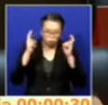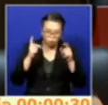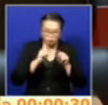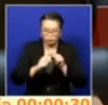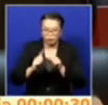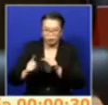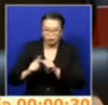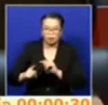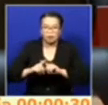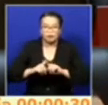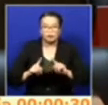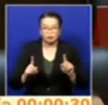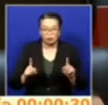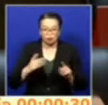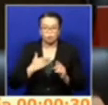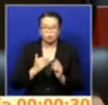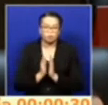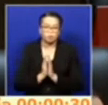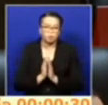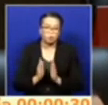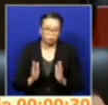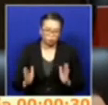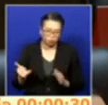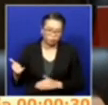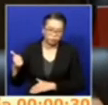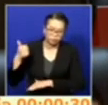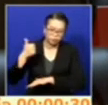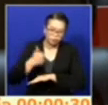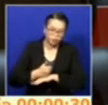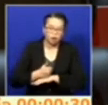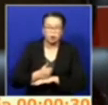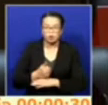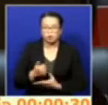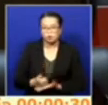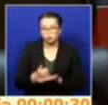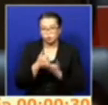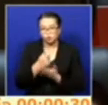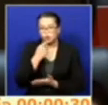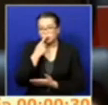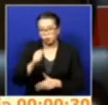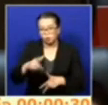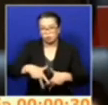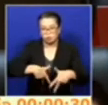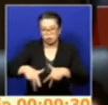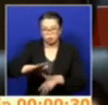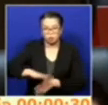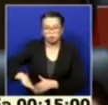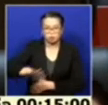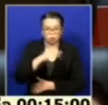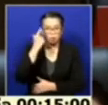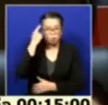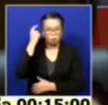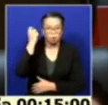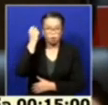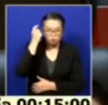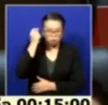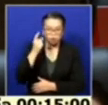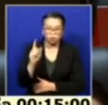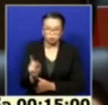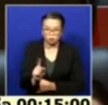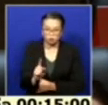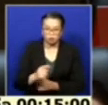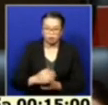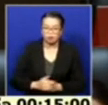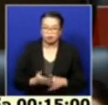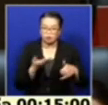ยความจริงเมื่อสักครู่ที่มีการตอบคำถามกันแล้วก็เมื่อเช้าได้คุยกันว่าเราจะถามคนละมุมกัน